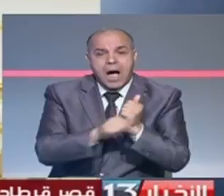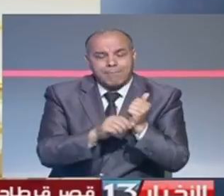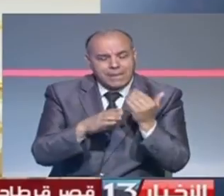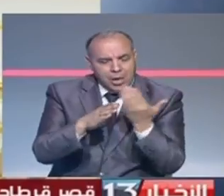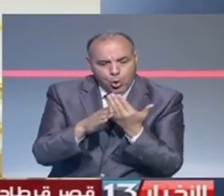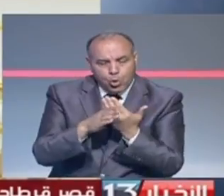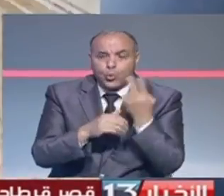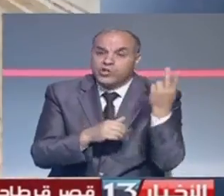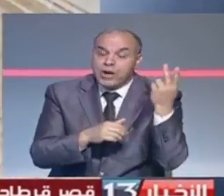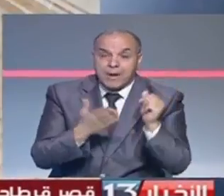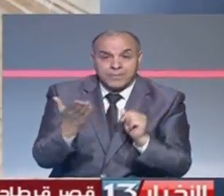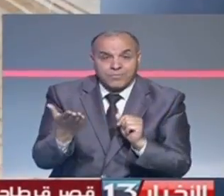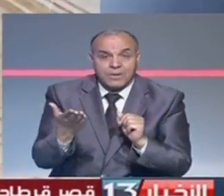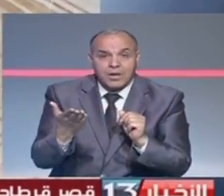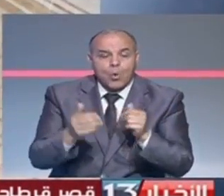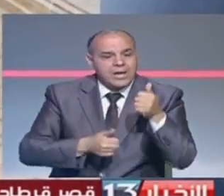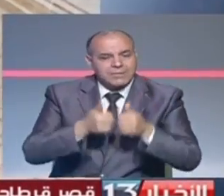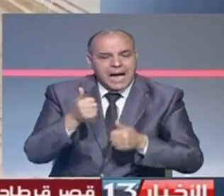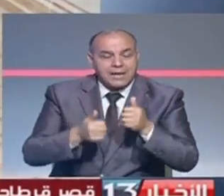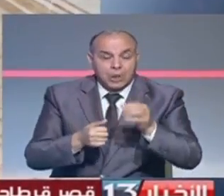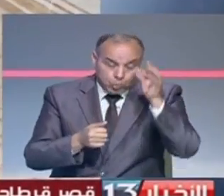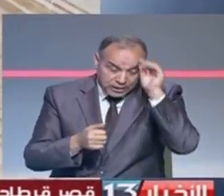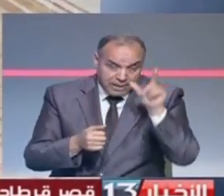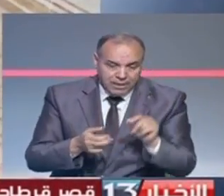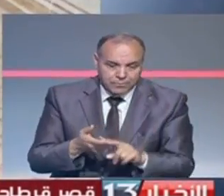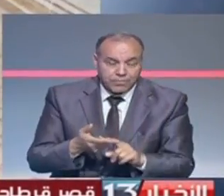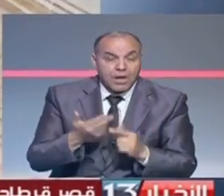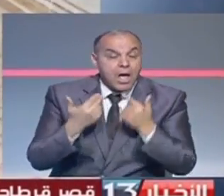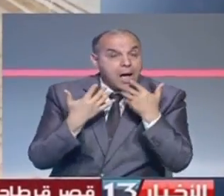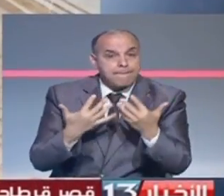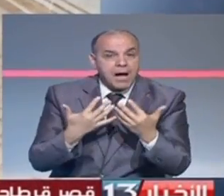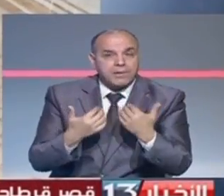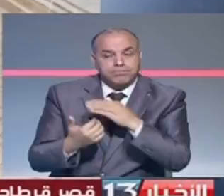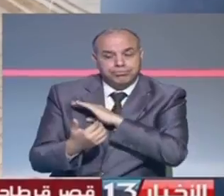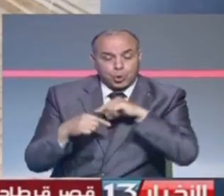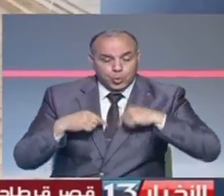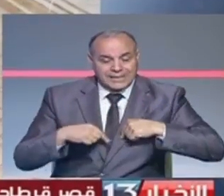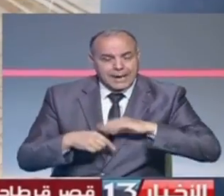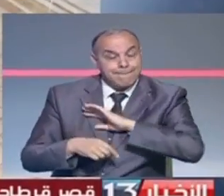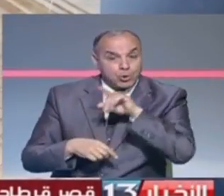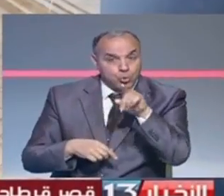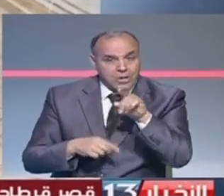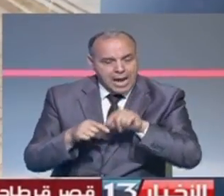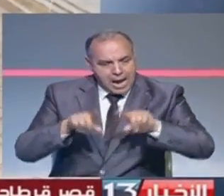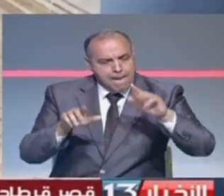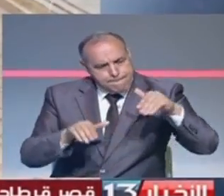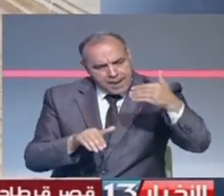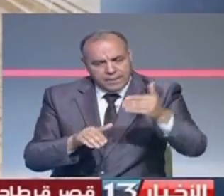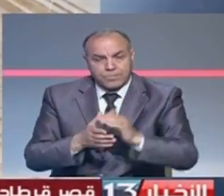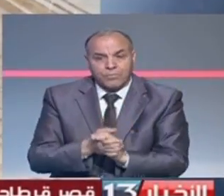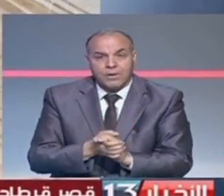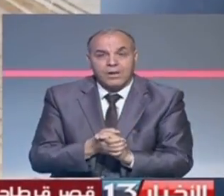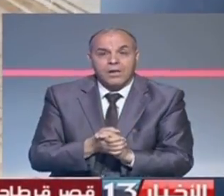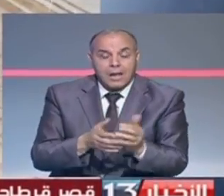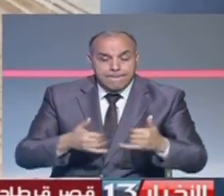والجامعيه والامتحانات الوطنيه وسوف تتولى الوزراء المعنيه الاعلان عنها كما